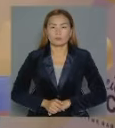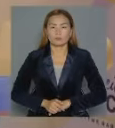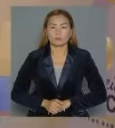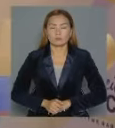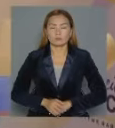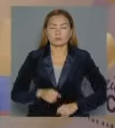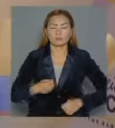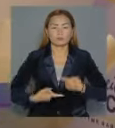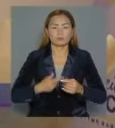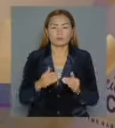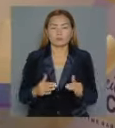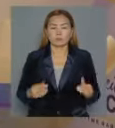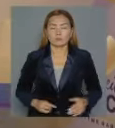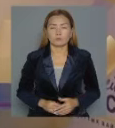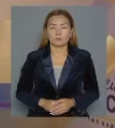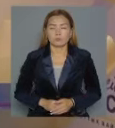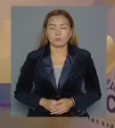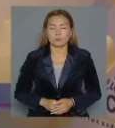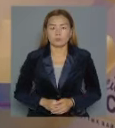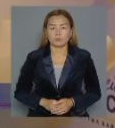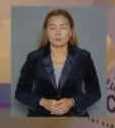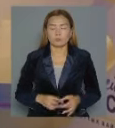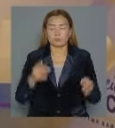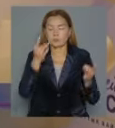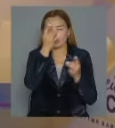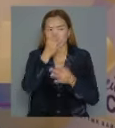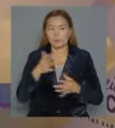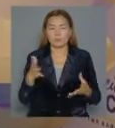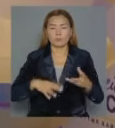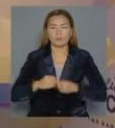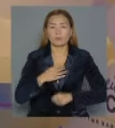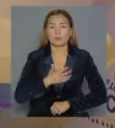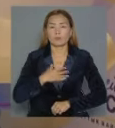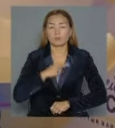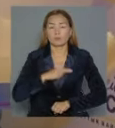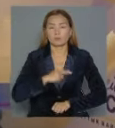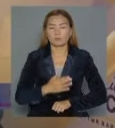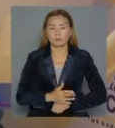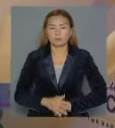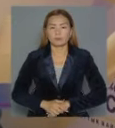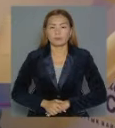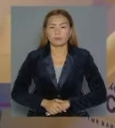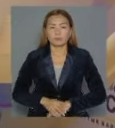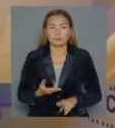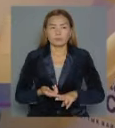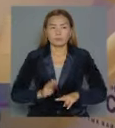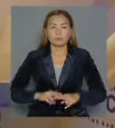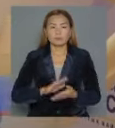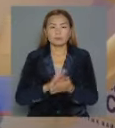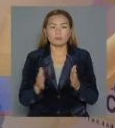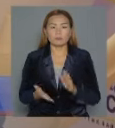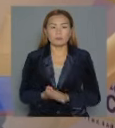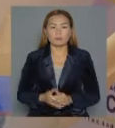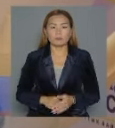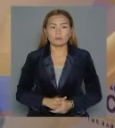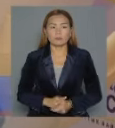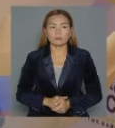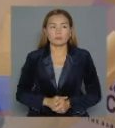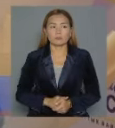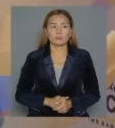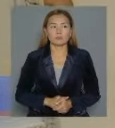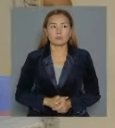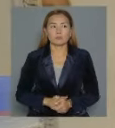ұрпаққа ата-бабадан қалған салт-дәстүрді үйретуде үлкен маңыз бар деп есептеймін. Сондықтан осындай шаралар өтіп тұрса деген